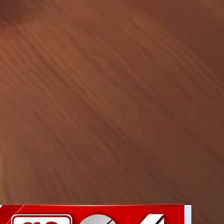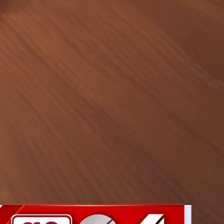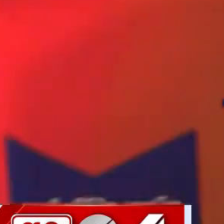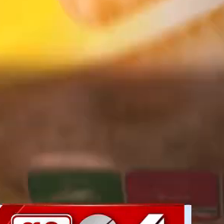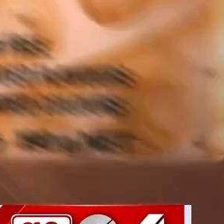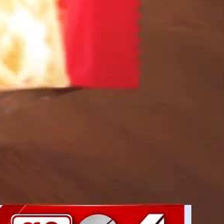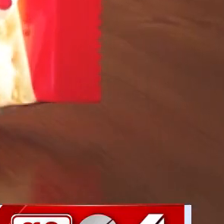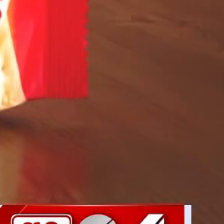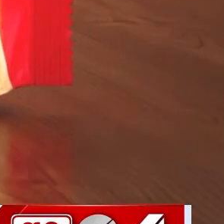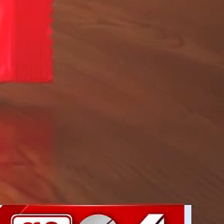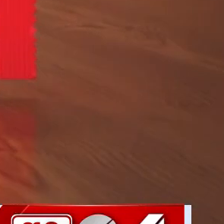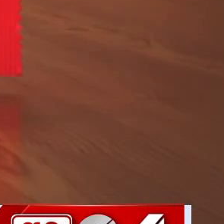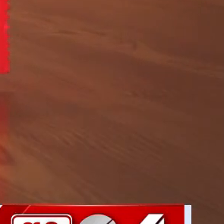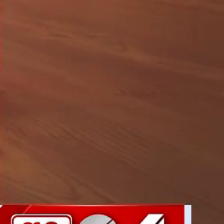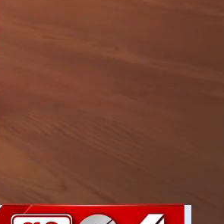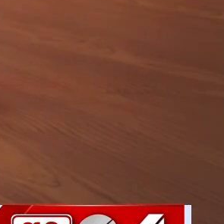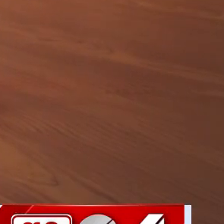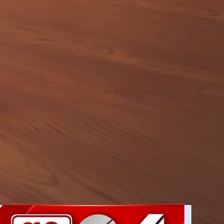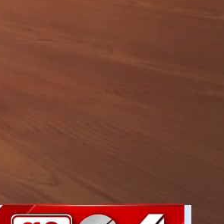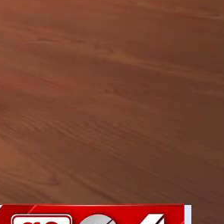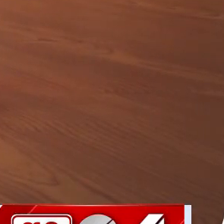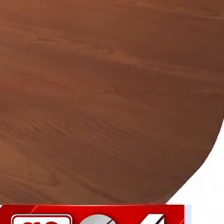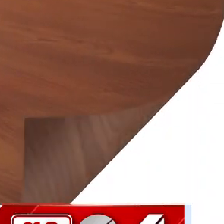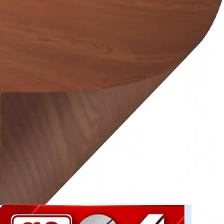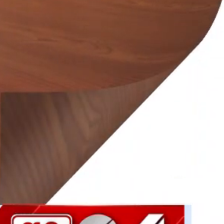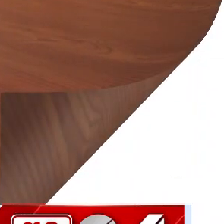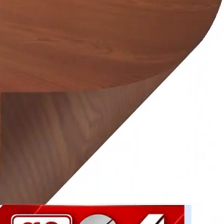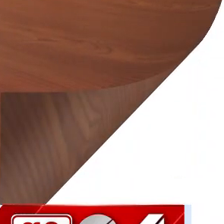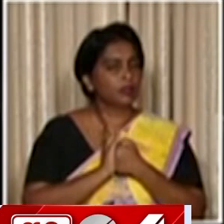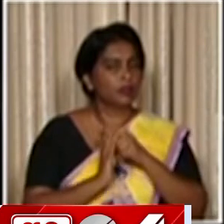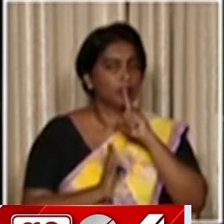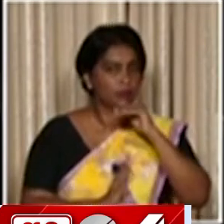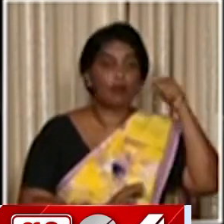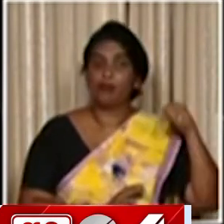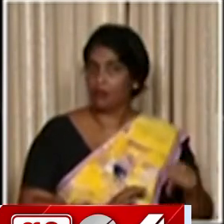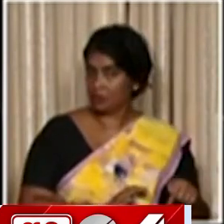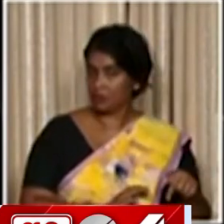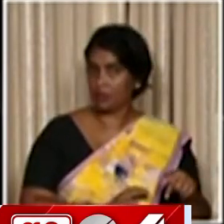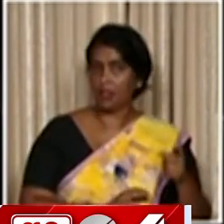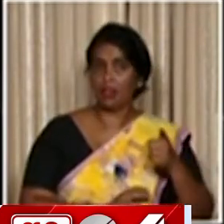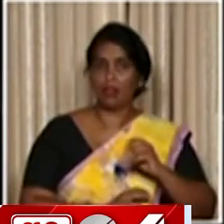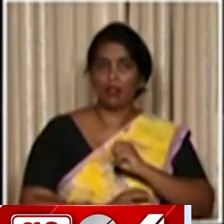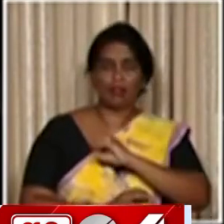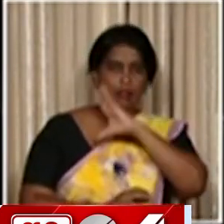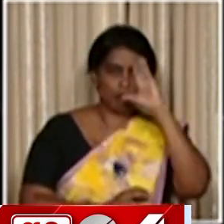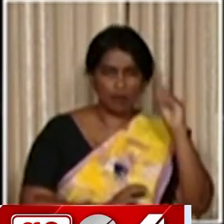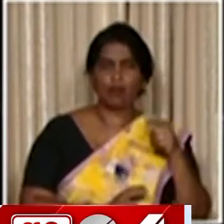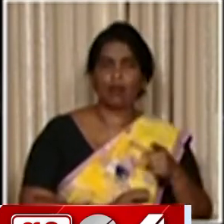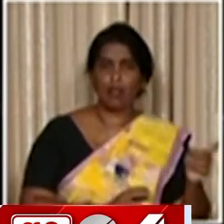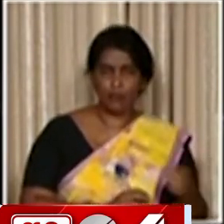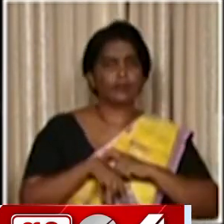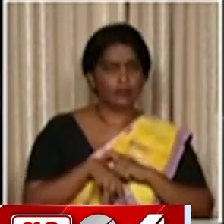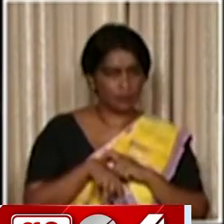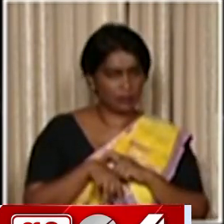තට්ටු 7යි හේතු 7යි මංචි සුපර් ක්‍රීම් ක්‍රැකර් වලට සුපර් කියන්නේ නිකන් නෙමෙයි අද දවසට එළි වෙන්නේ ලංකා ඉතිහාසයේ